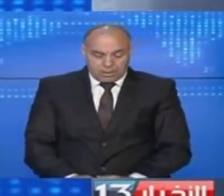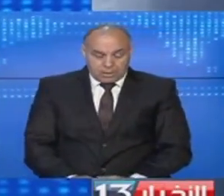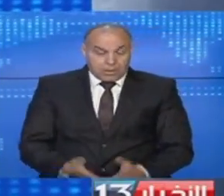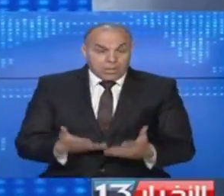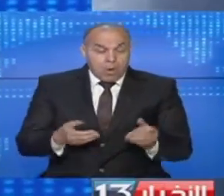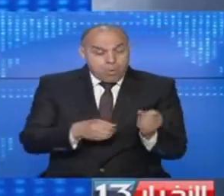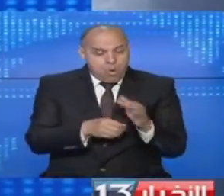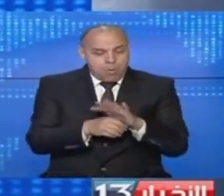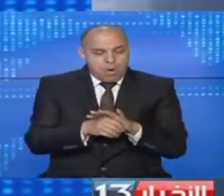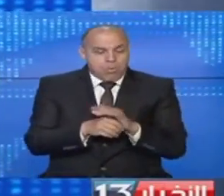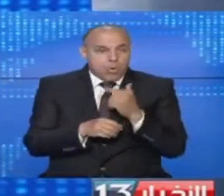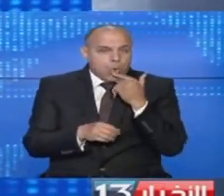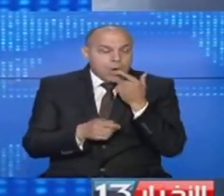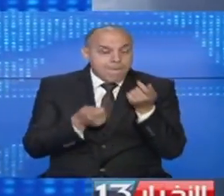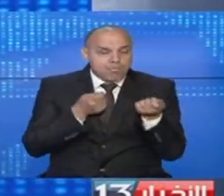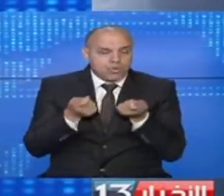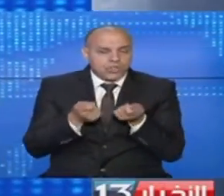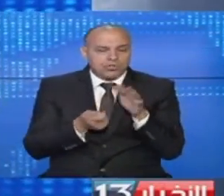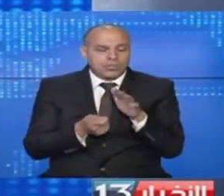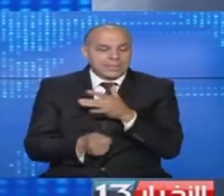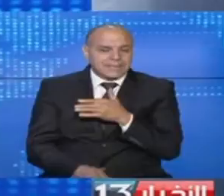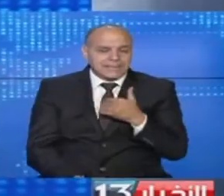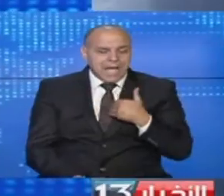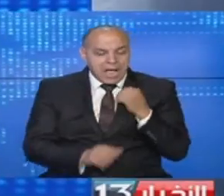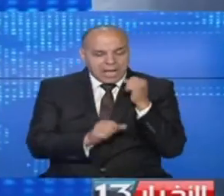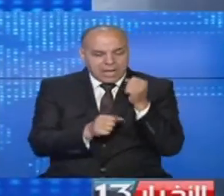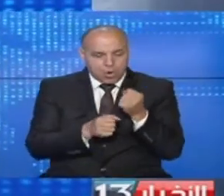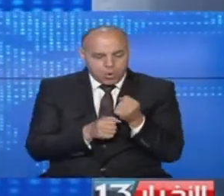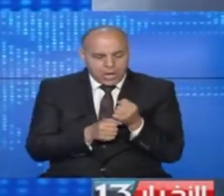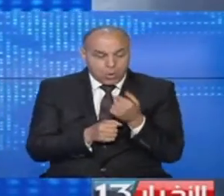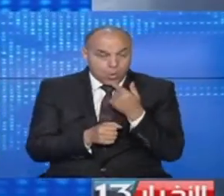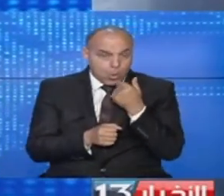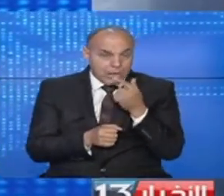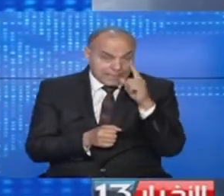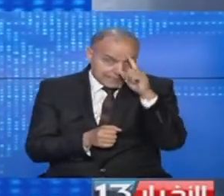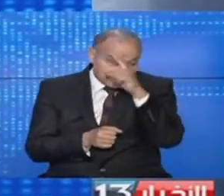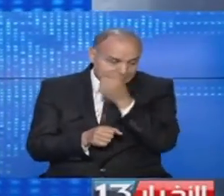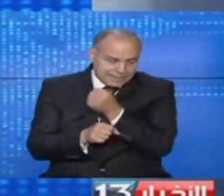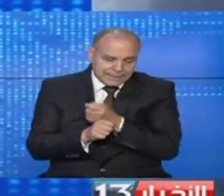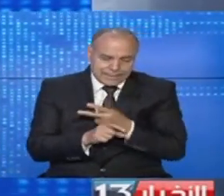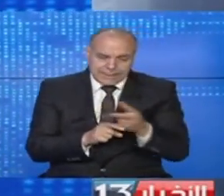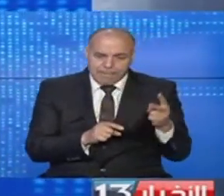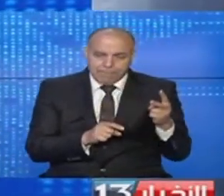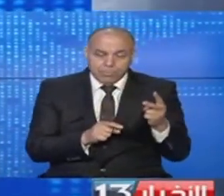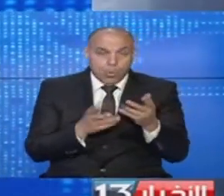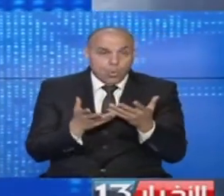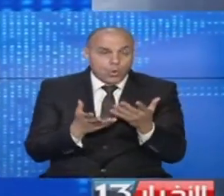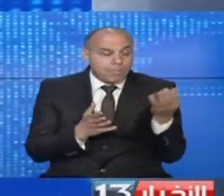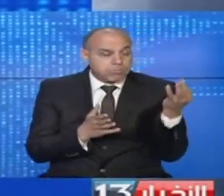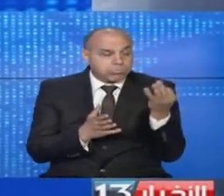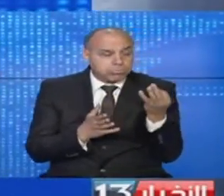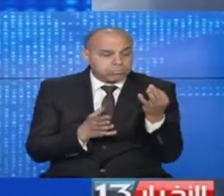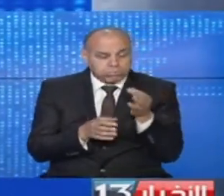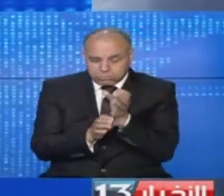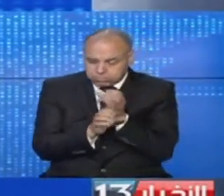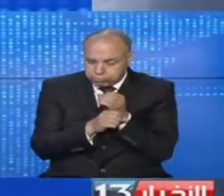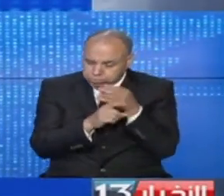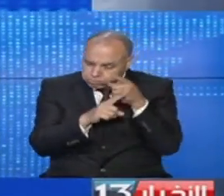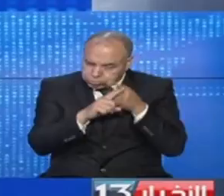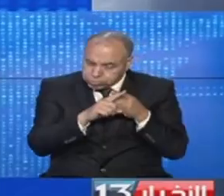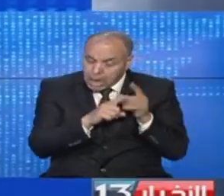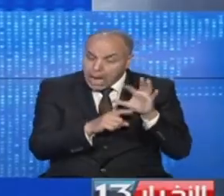وضع وبائي وصفه المدير الجهوي للصحة بالقيروان محمد درويس بالخطير جدا، بلغت فيه نسبة التحاليل